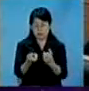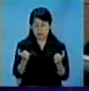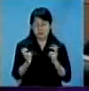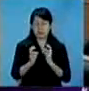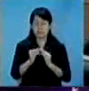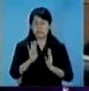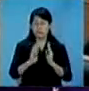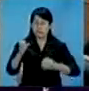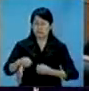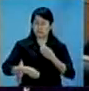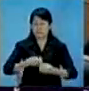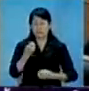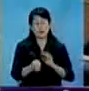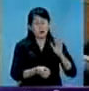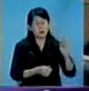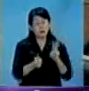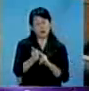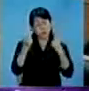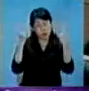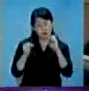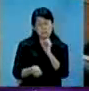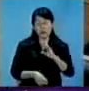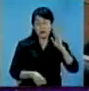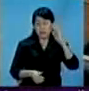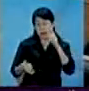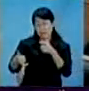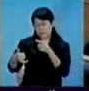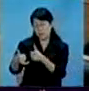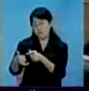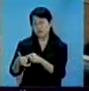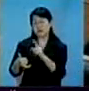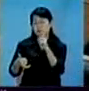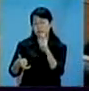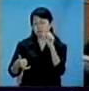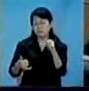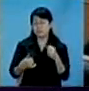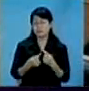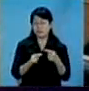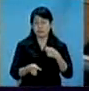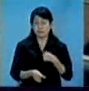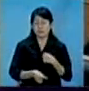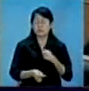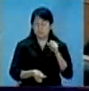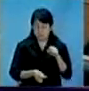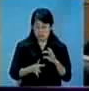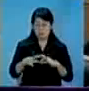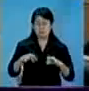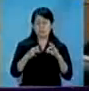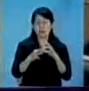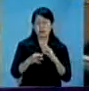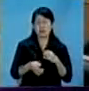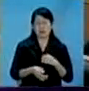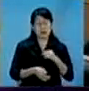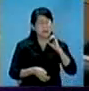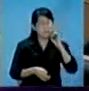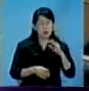ของท่านบอกว่ามีทหารถูกอาวุธปืนยิงตายเนี่ยประเด็นของผมเนี่ยถือว่าเป็นประเด็นสำคัญครับเพราะผมกำลังจะบอกว่